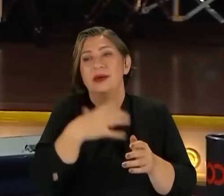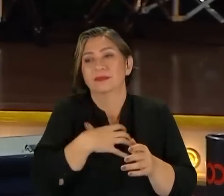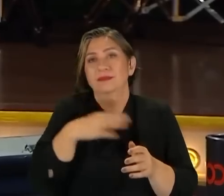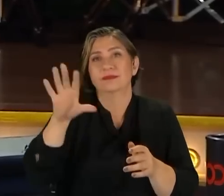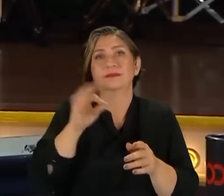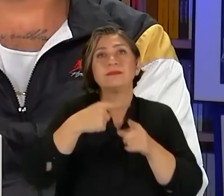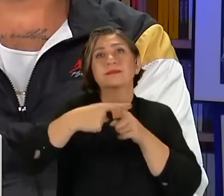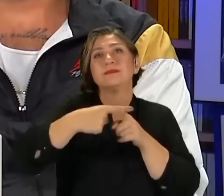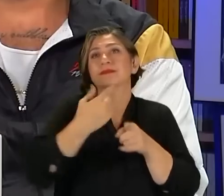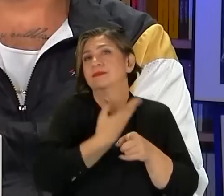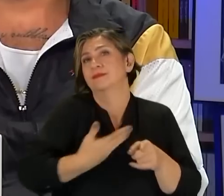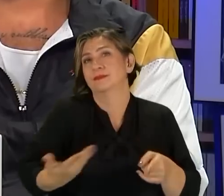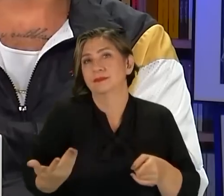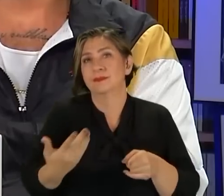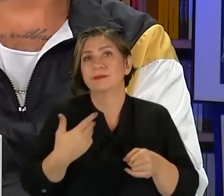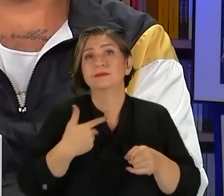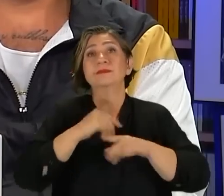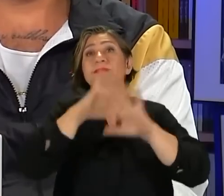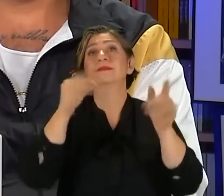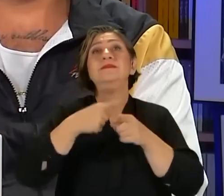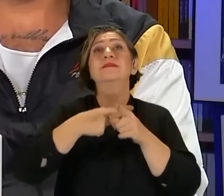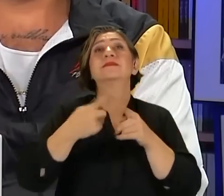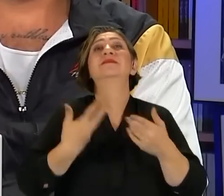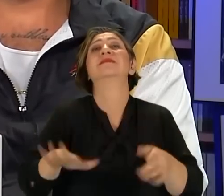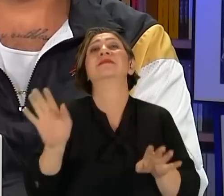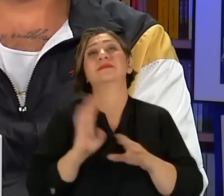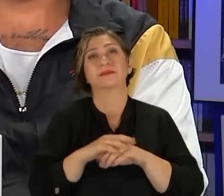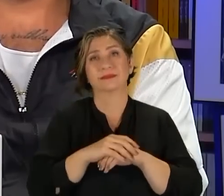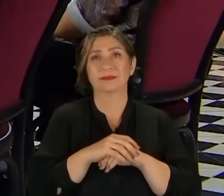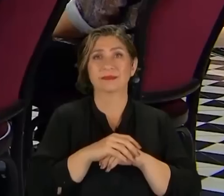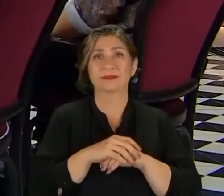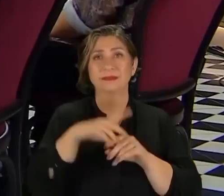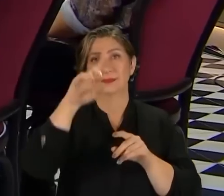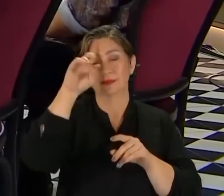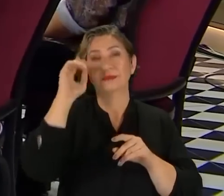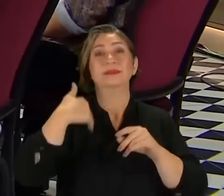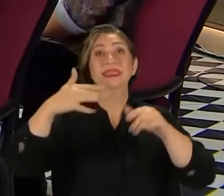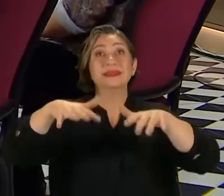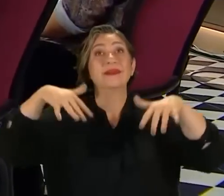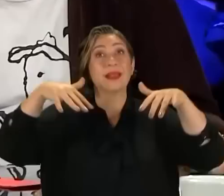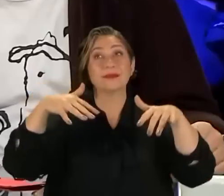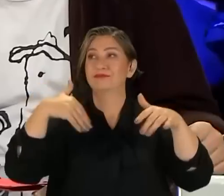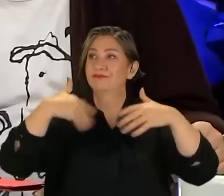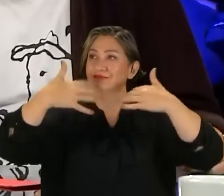ediyor. Paylaşmayı seviyor. Biz o kadar siz paylaşmayı sevmiyorsunuz. Her şeyi paylaşmıyoruz. Biz sahnede paylaşıyoruz.